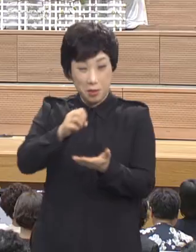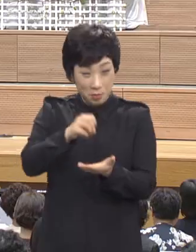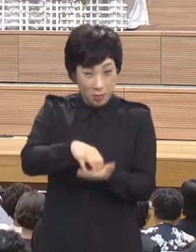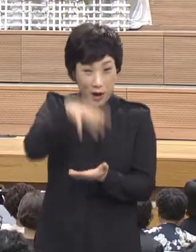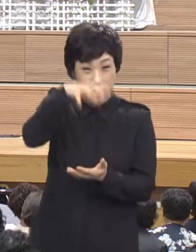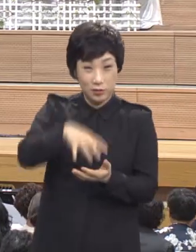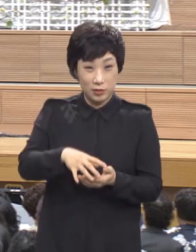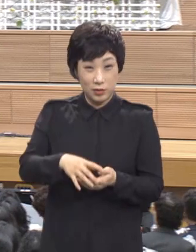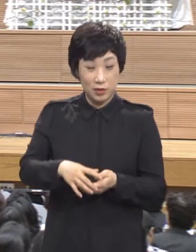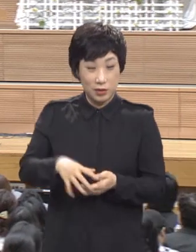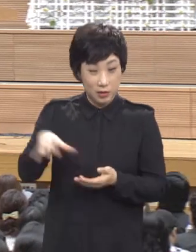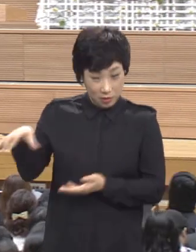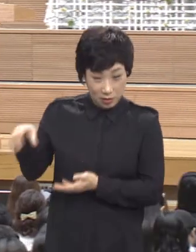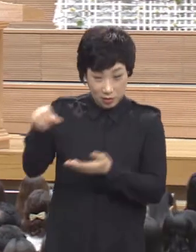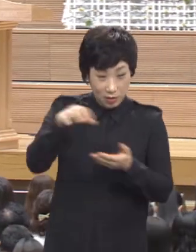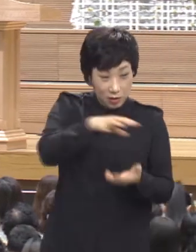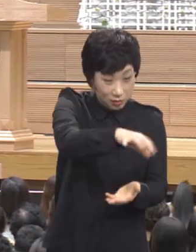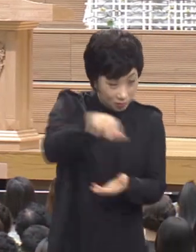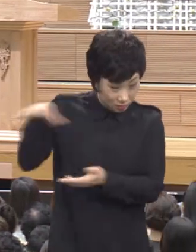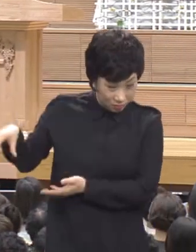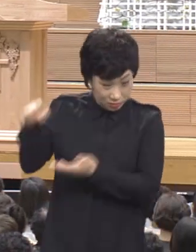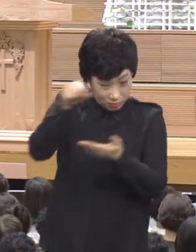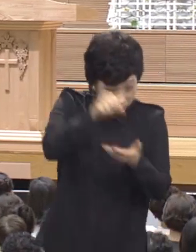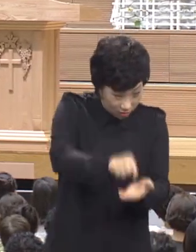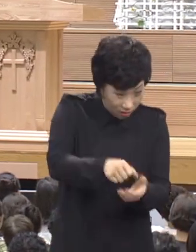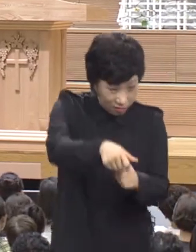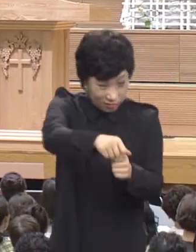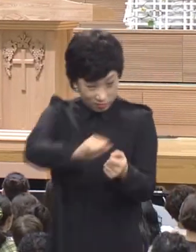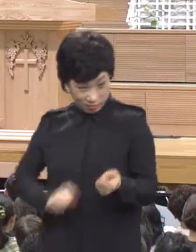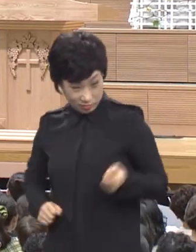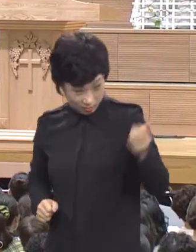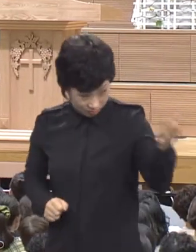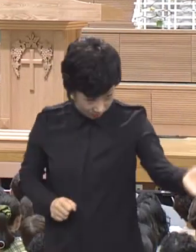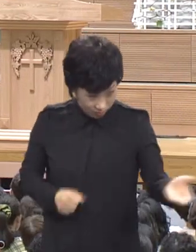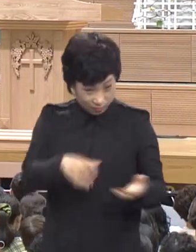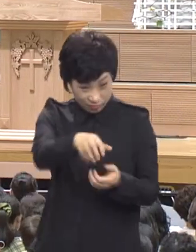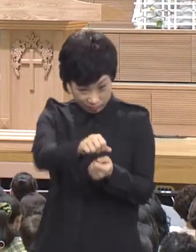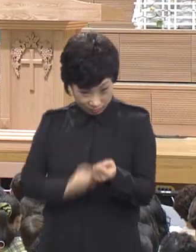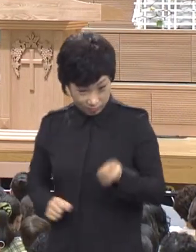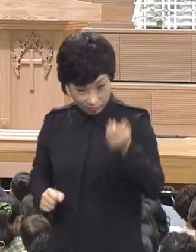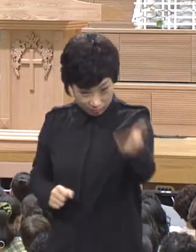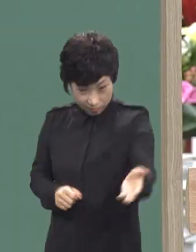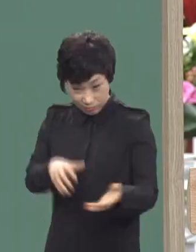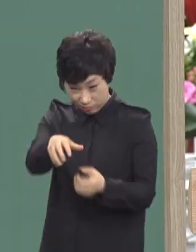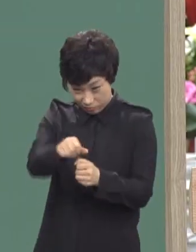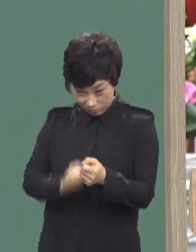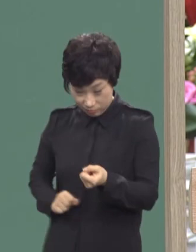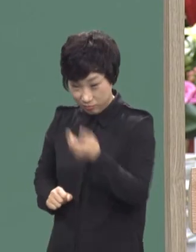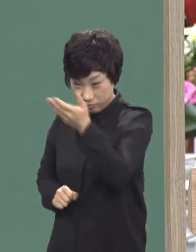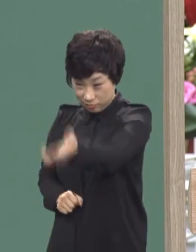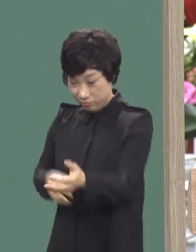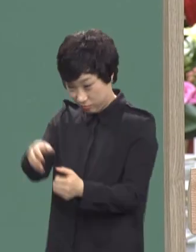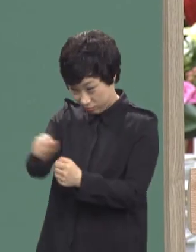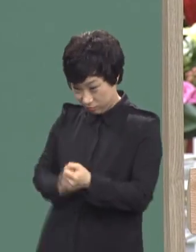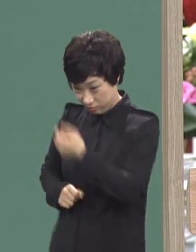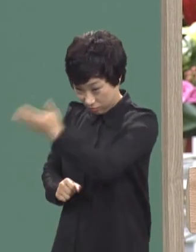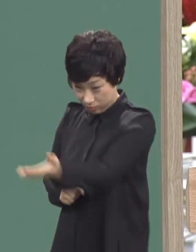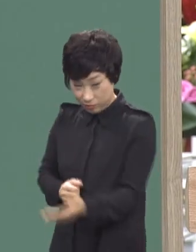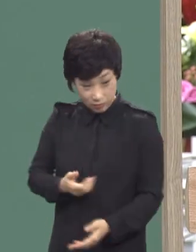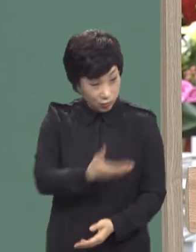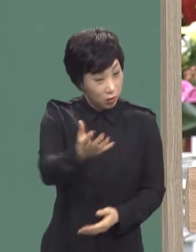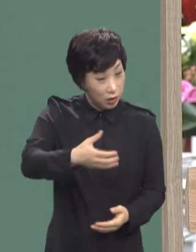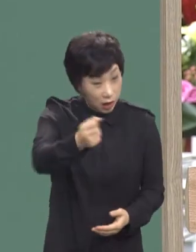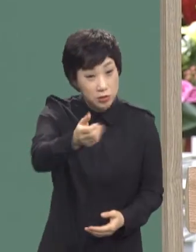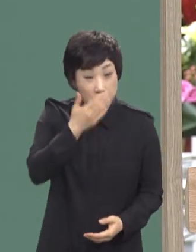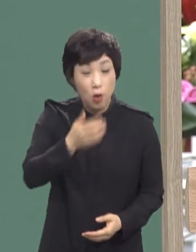놓고 쭉쭉 찢어서 제자들에게 나눠주면서 받아 먹어라. 내